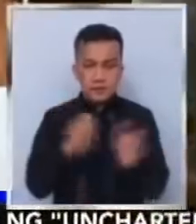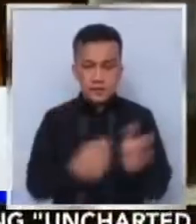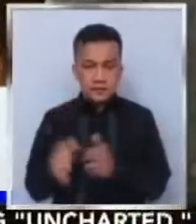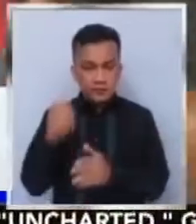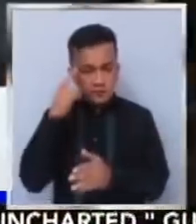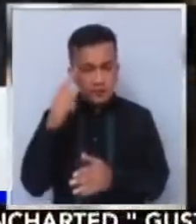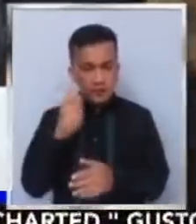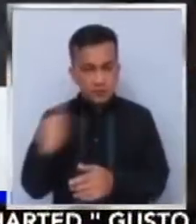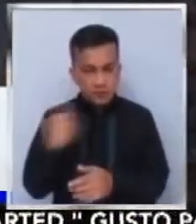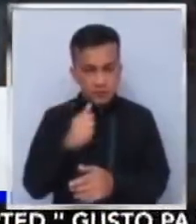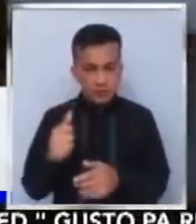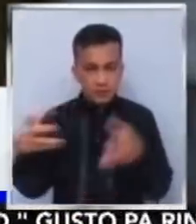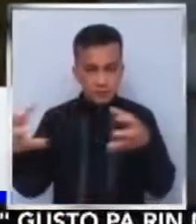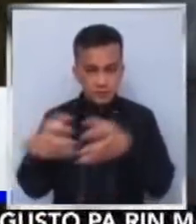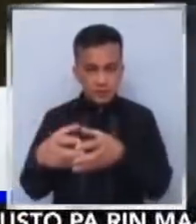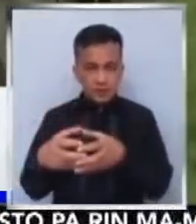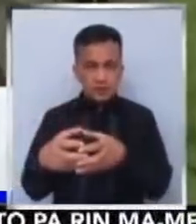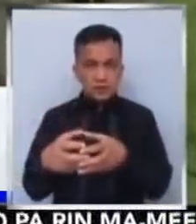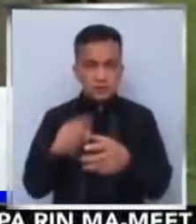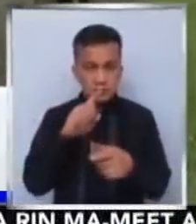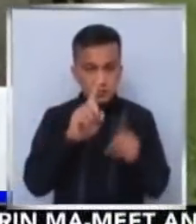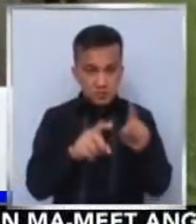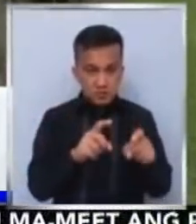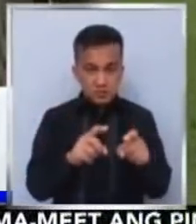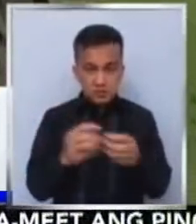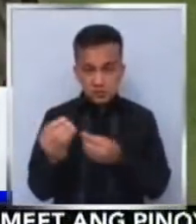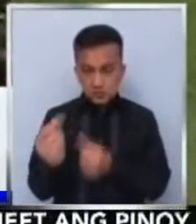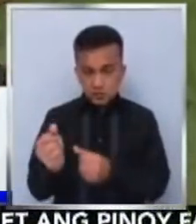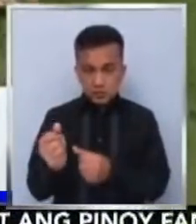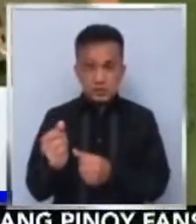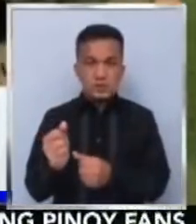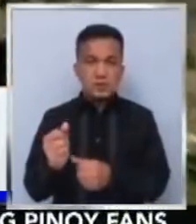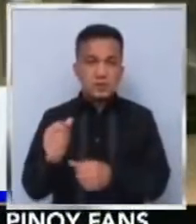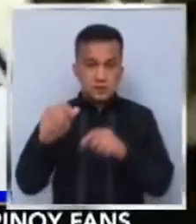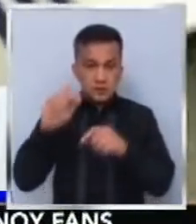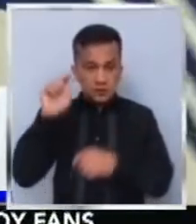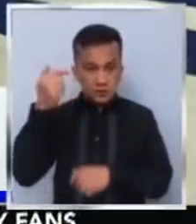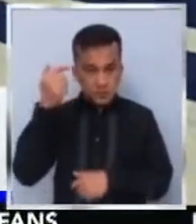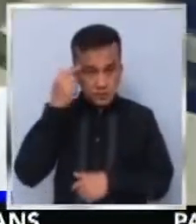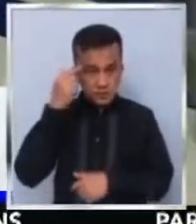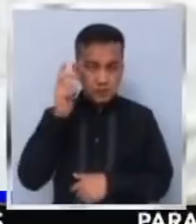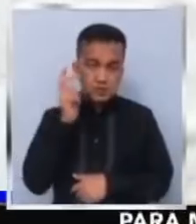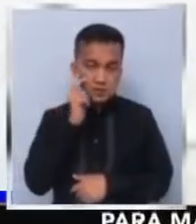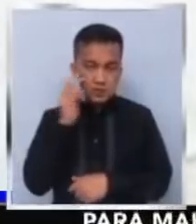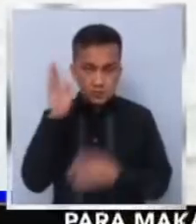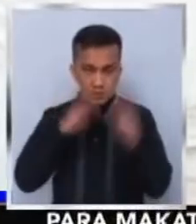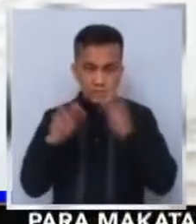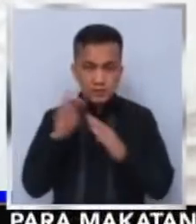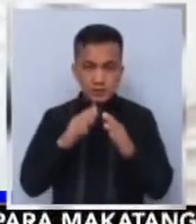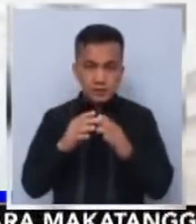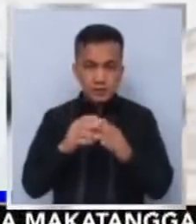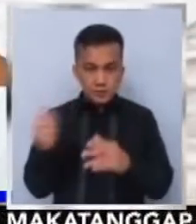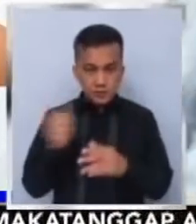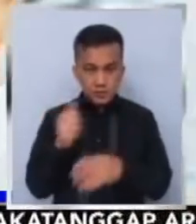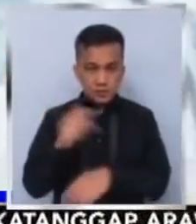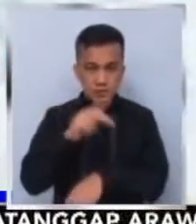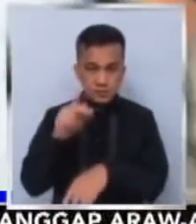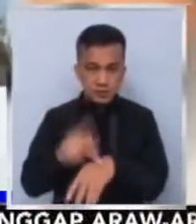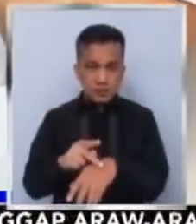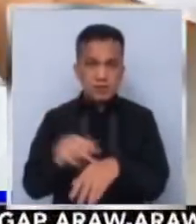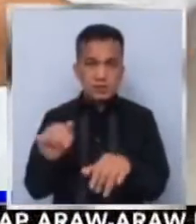kung nasolusyonan ba o hindi ng Administrasyong Duterte ang problema sa transportasyon sa bansa gaya ng PNR at